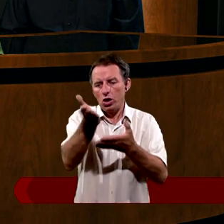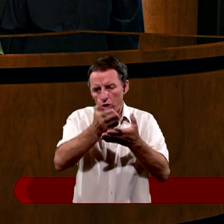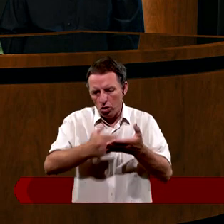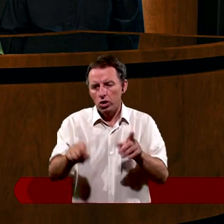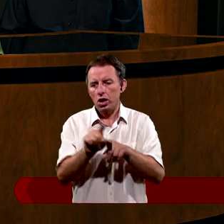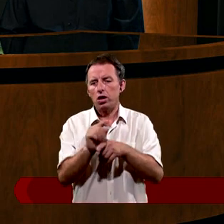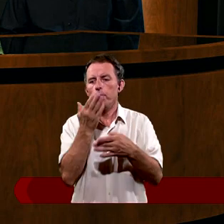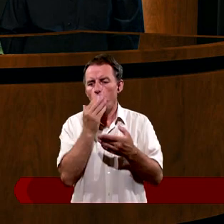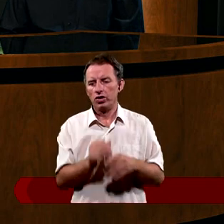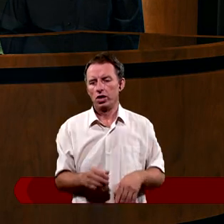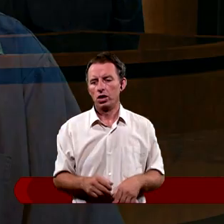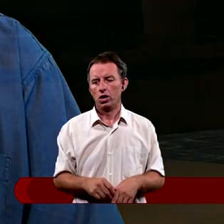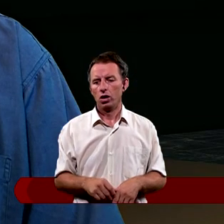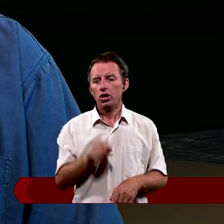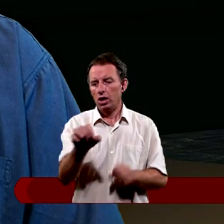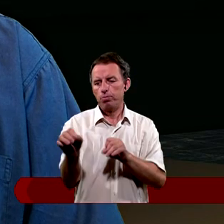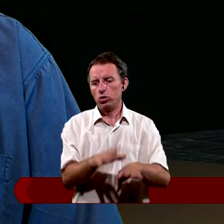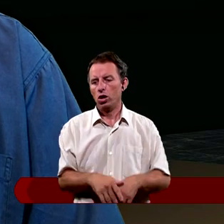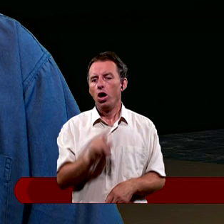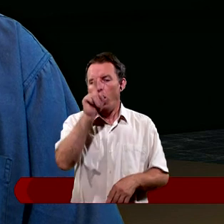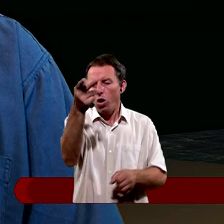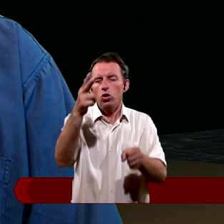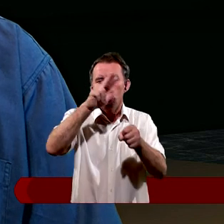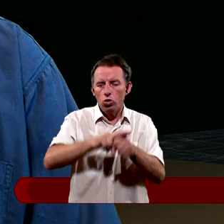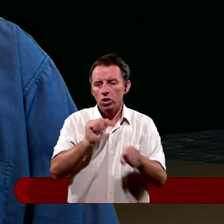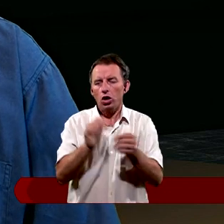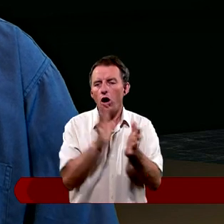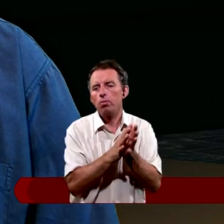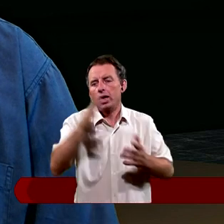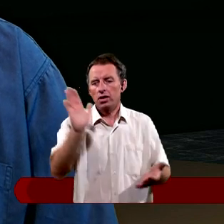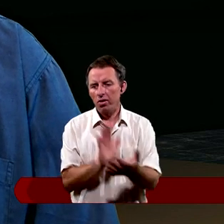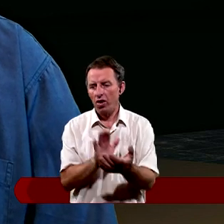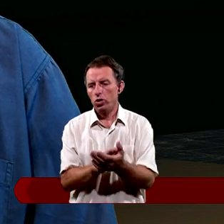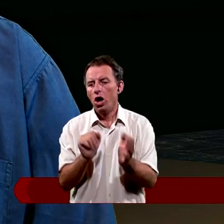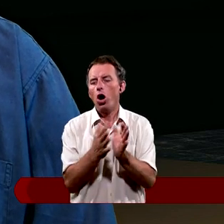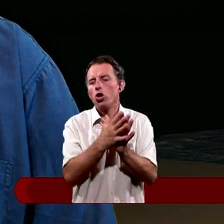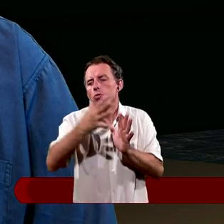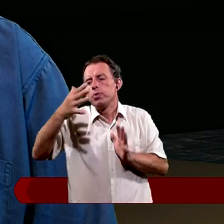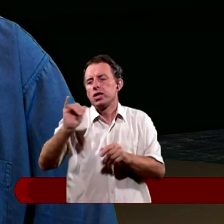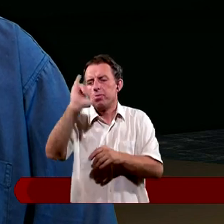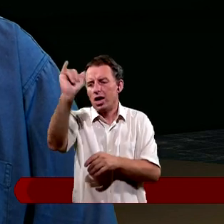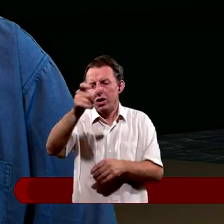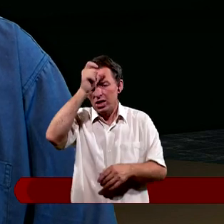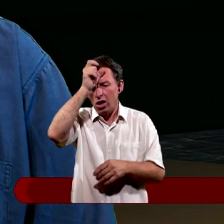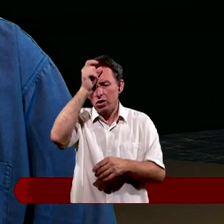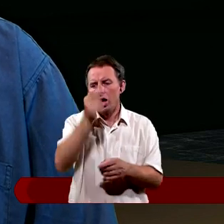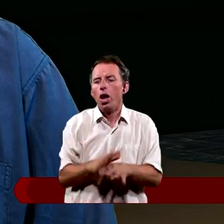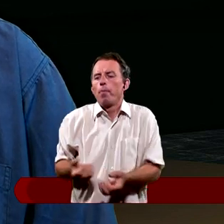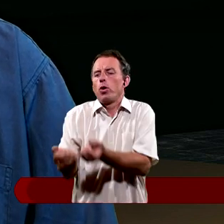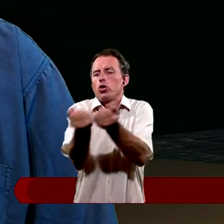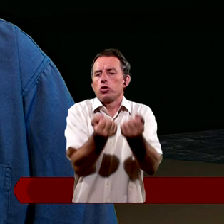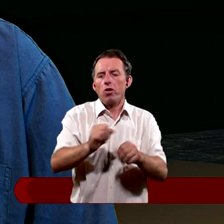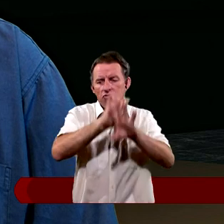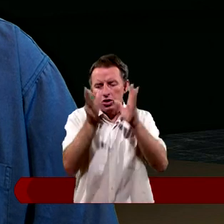3 wierszu 1 rozdziału też napisał je w ten sam sposób. On, który jest odblaskiem chwały i odbiciem Jego istoty i